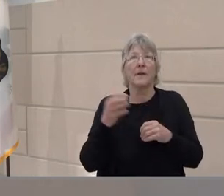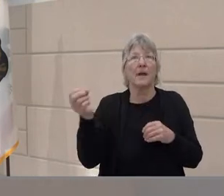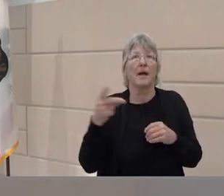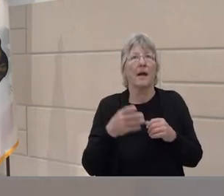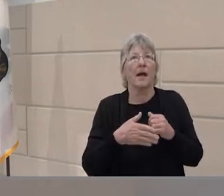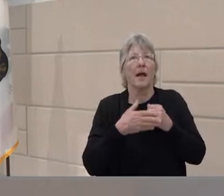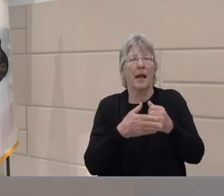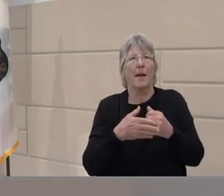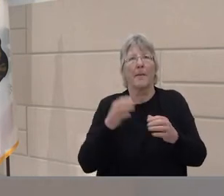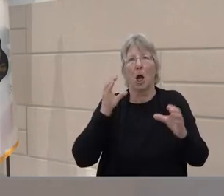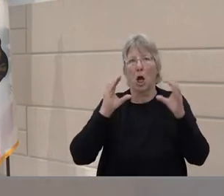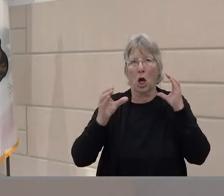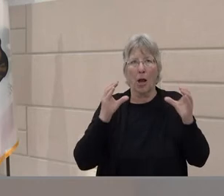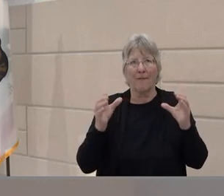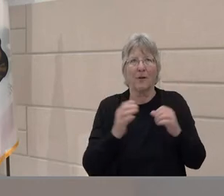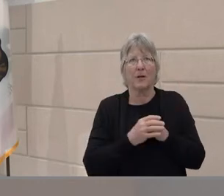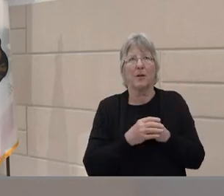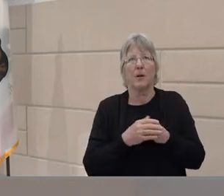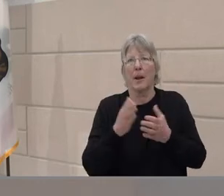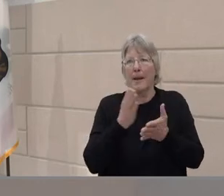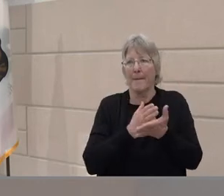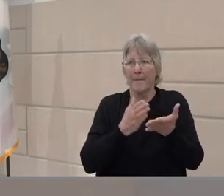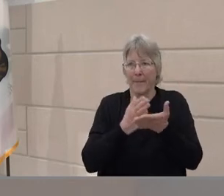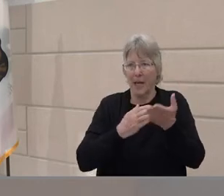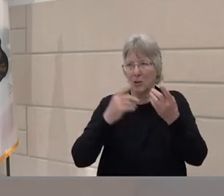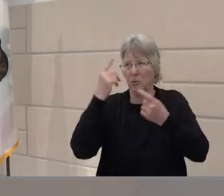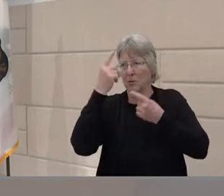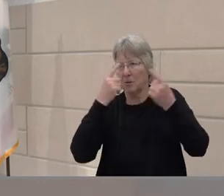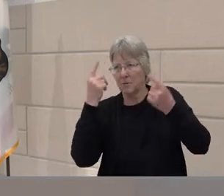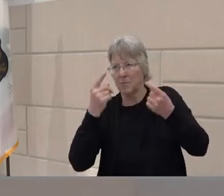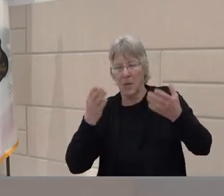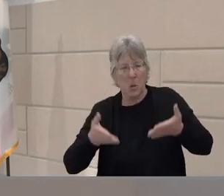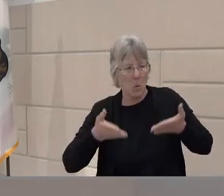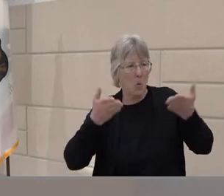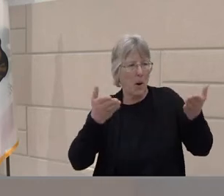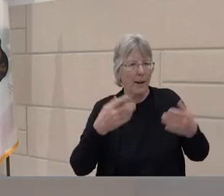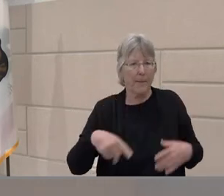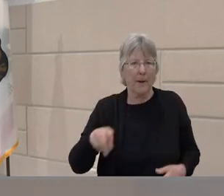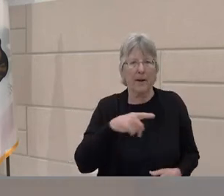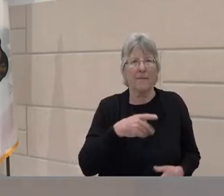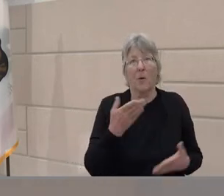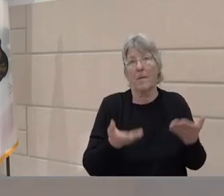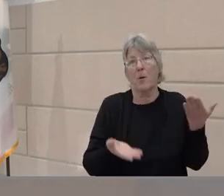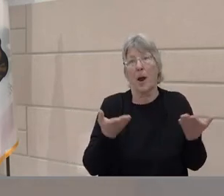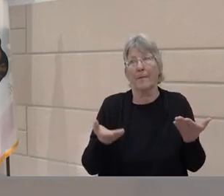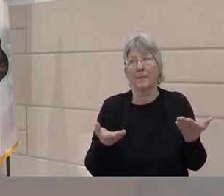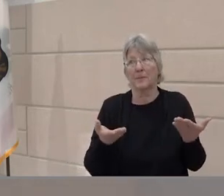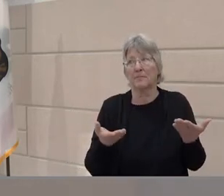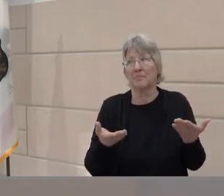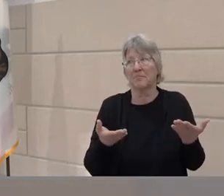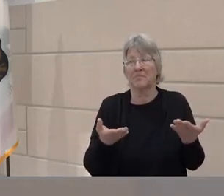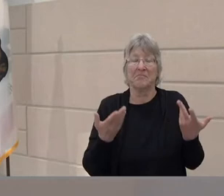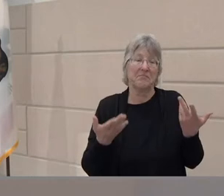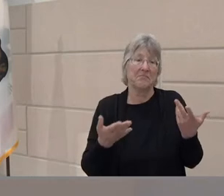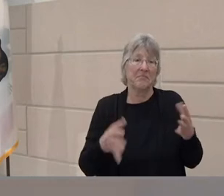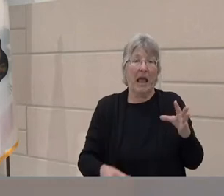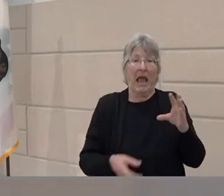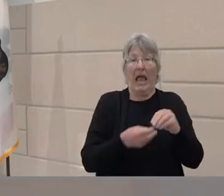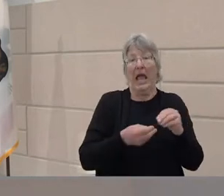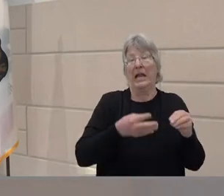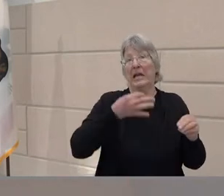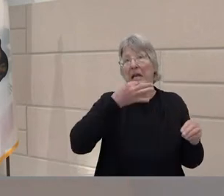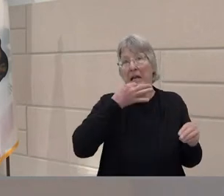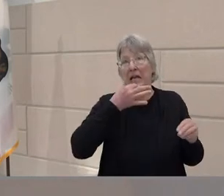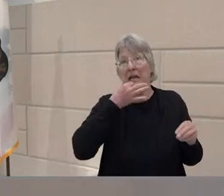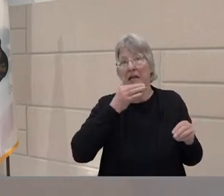លហើយបន្តទៅសូមឲ្យលើកយកមករំលឹកប្រាប់យើងលើករំលែកចែករំលែកប្រាប់យើងដើម្បីឲ្យយើងគិ